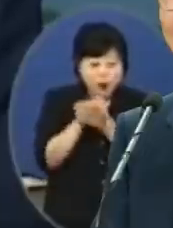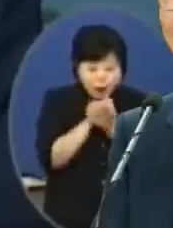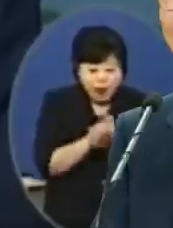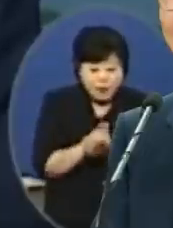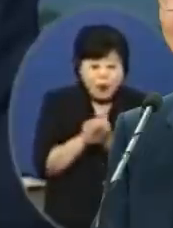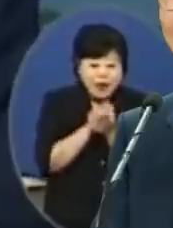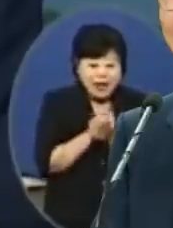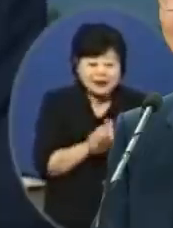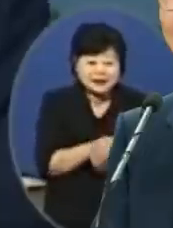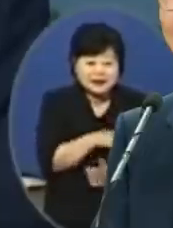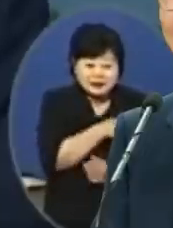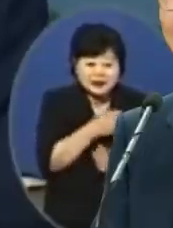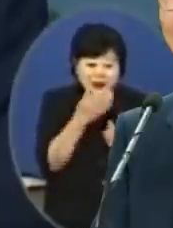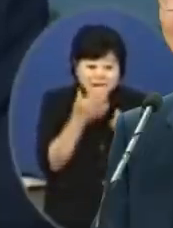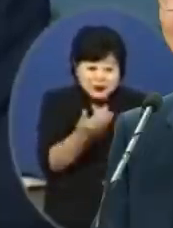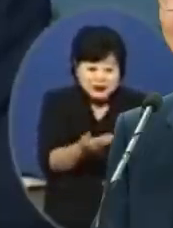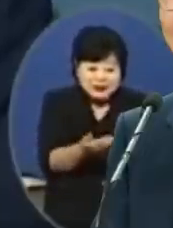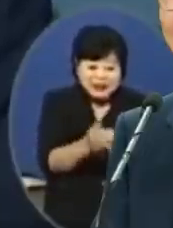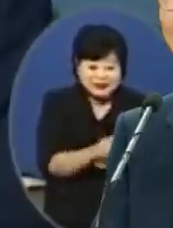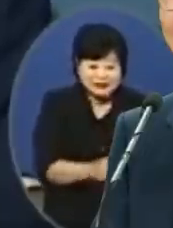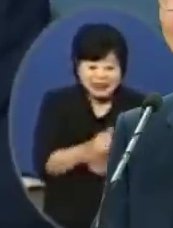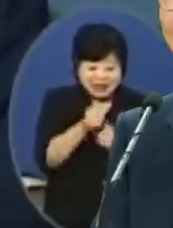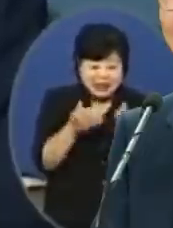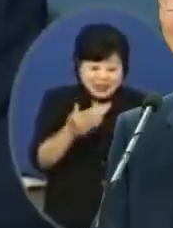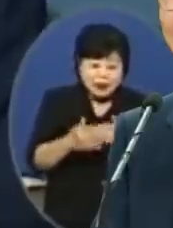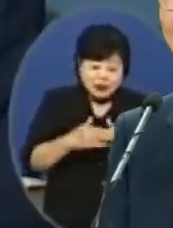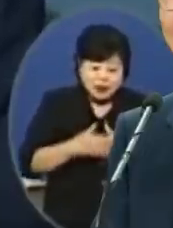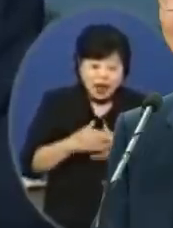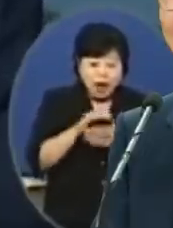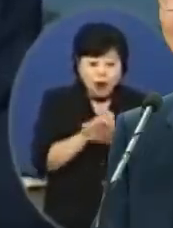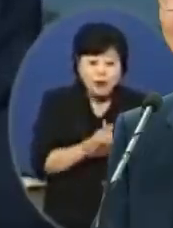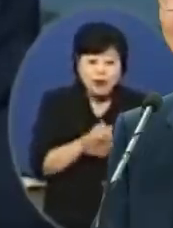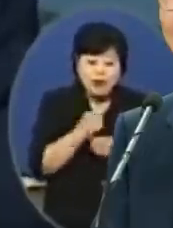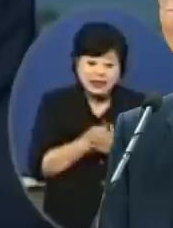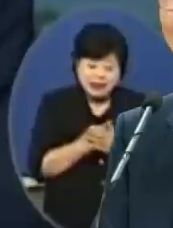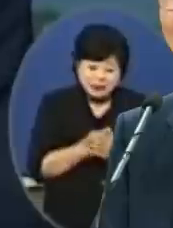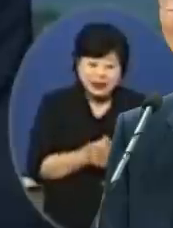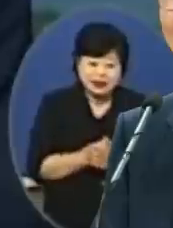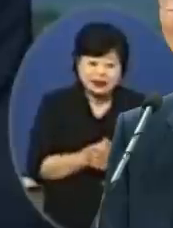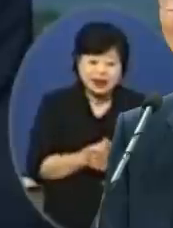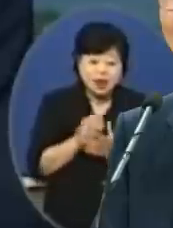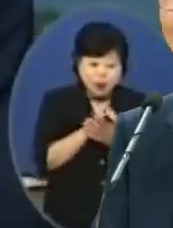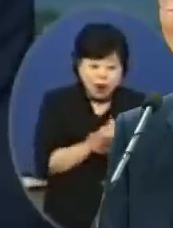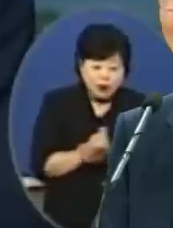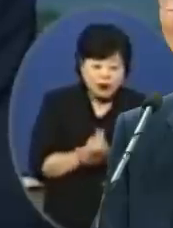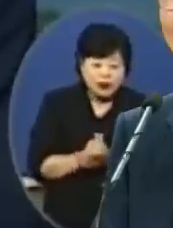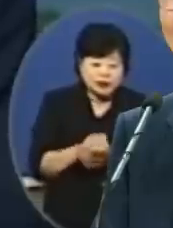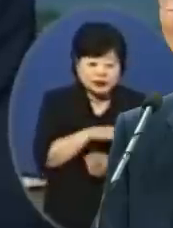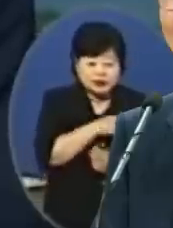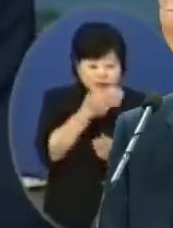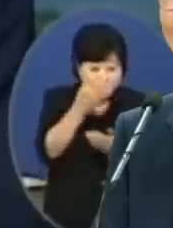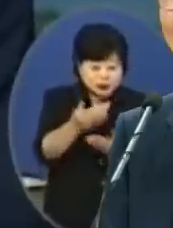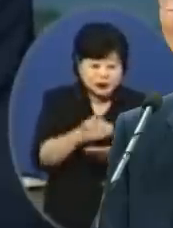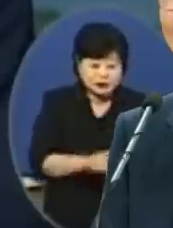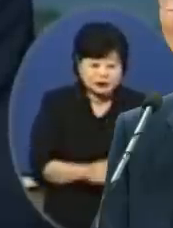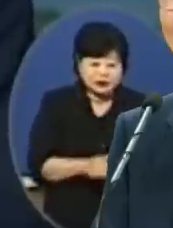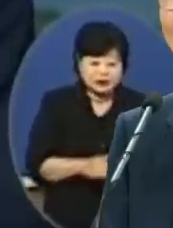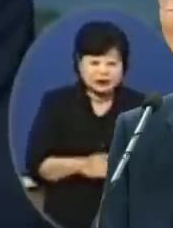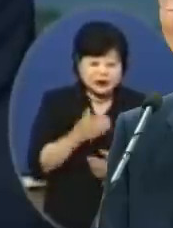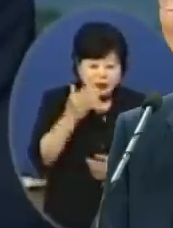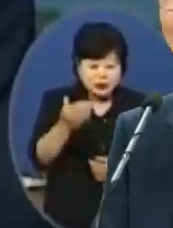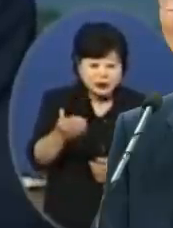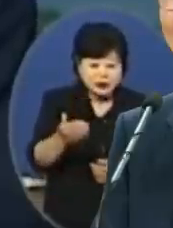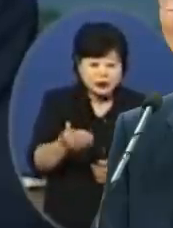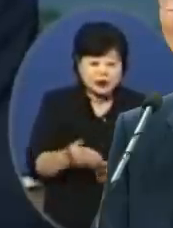화목해 하는 능력을 주신 것입니다. 하나님과 우리가 화목했으므로 우리에게 화목해 하는 능력을 주셔서 여러분을